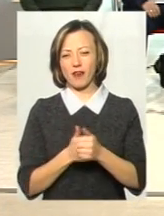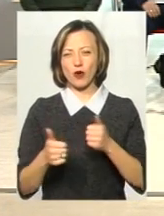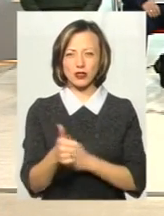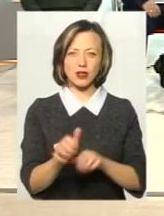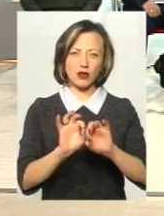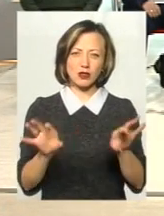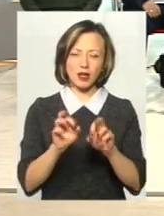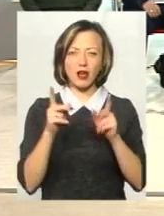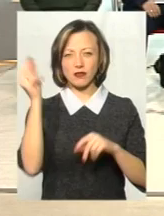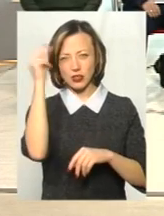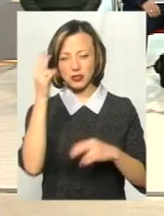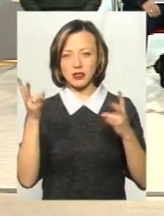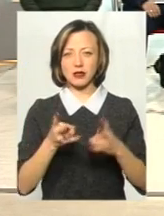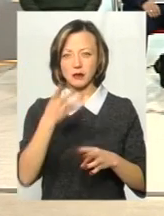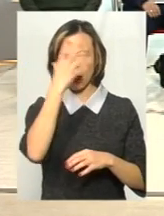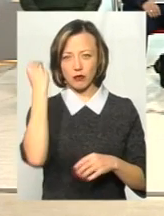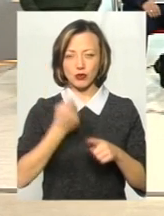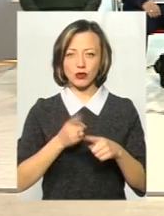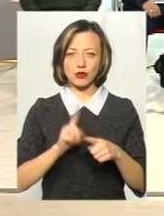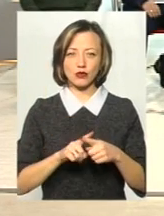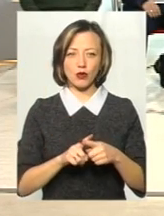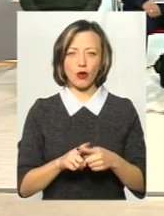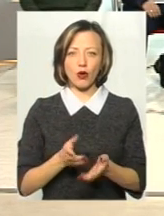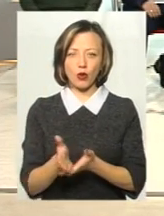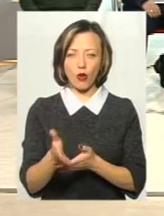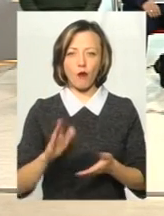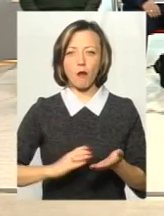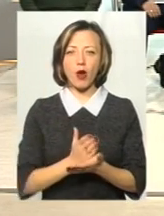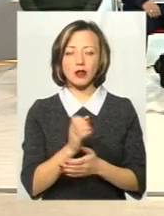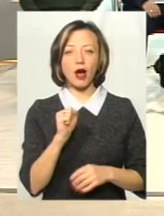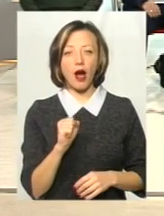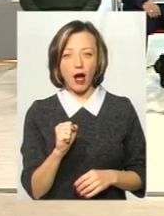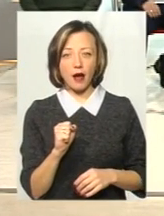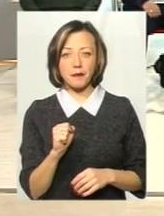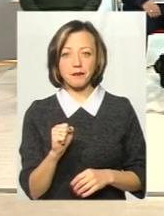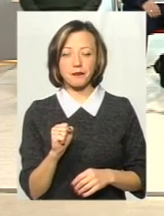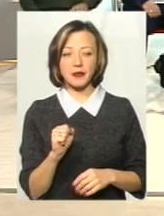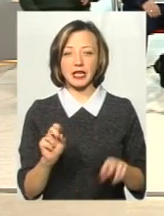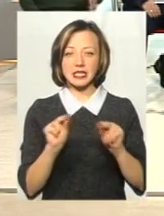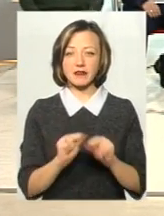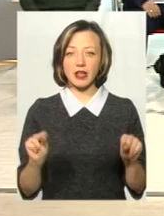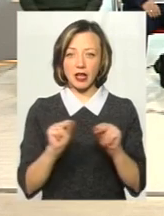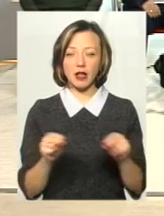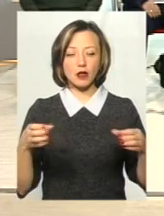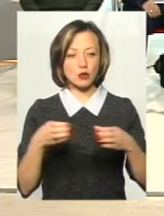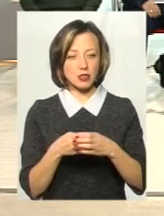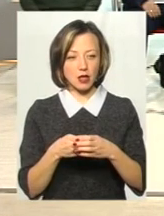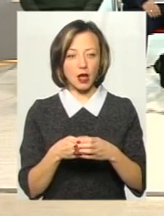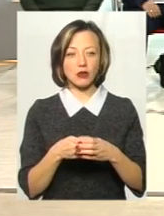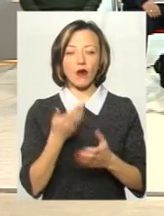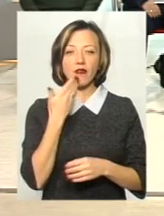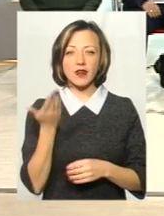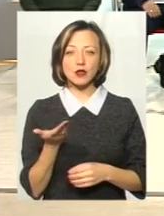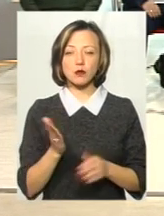розказували, як треба вчитися і як треба забути цю дорогу в політику, а з викладацького складу виступив